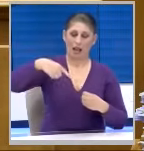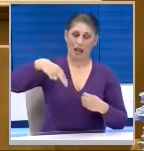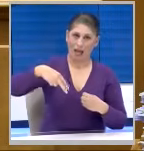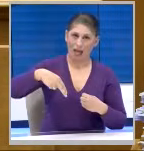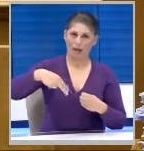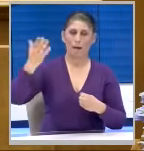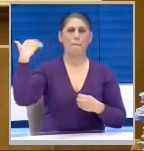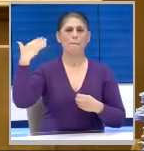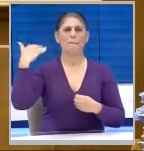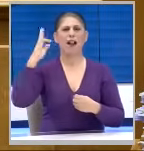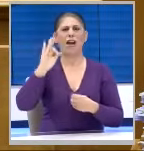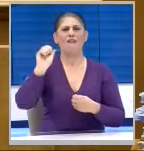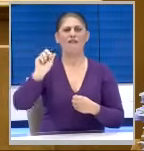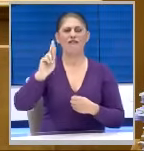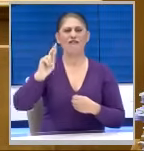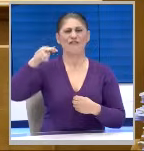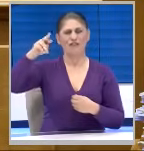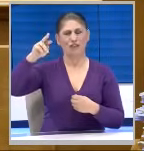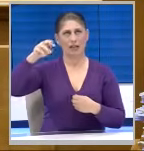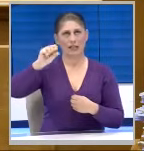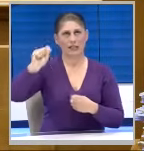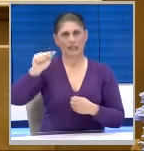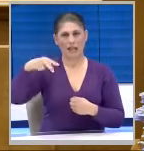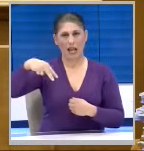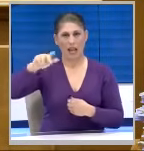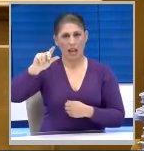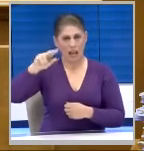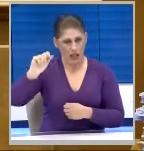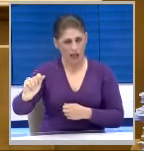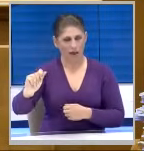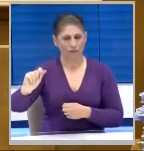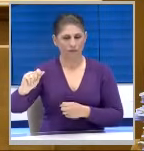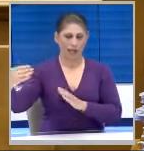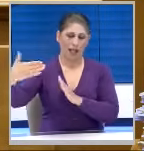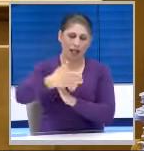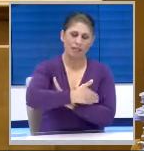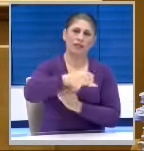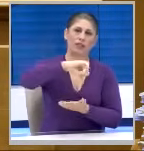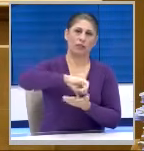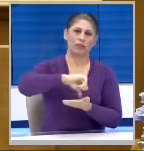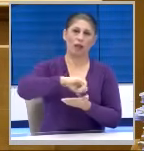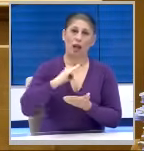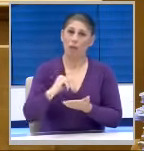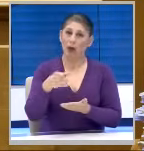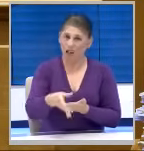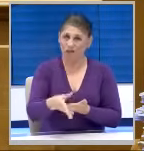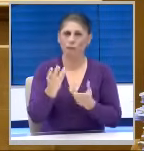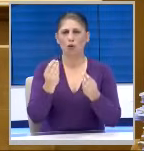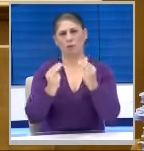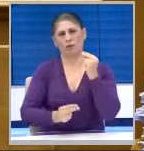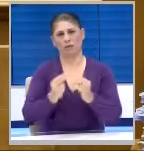φωτοσύνθεση με κατεύθυνση προς αθήνα ωστόσο και αυτά παρουσίαζαν πολλά προβλήματα με